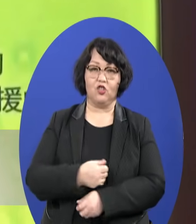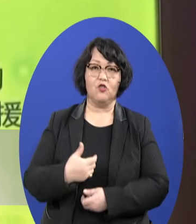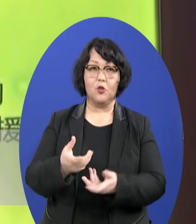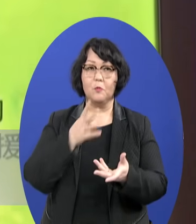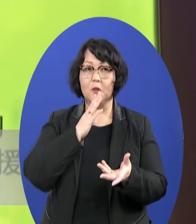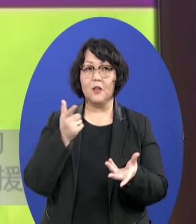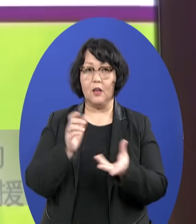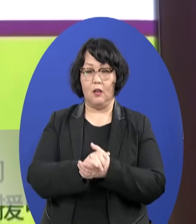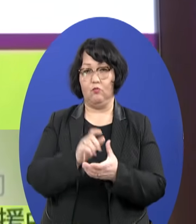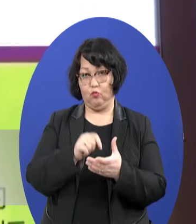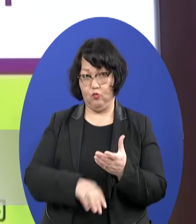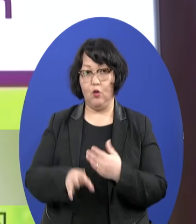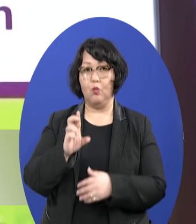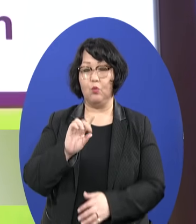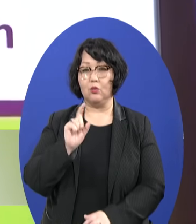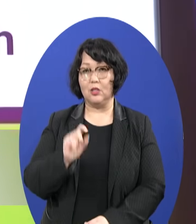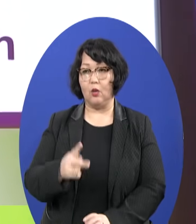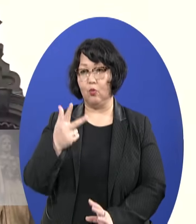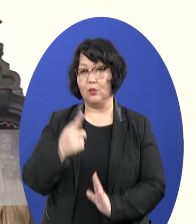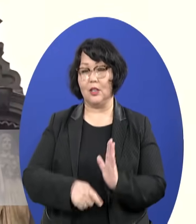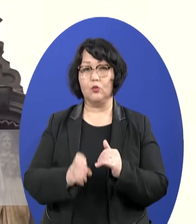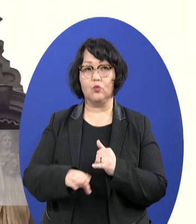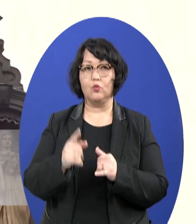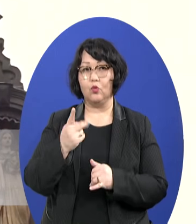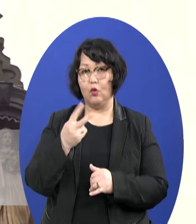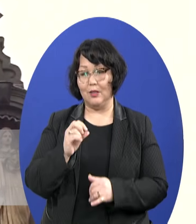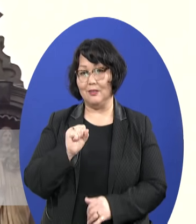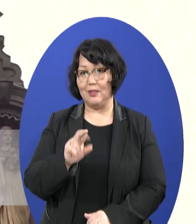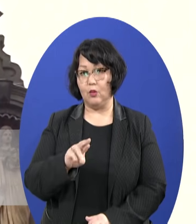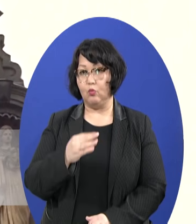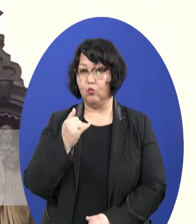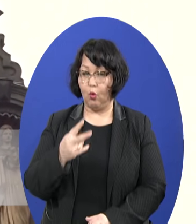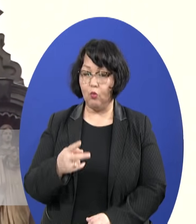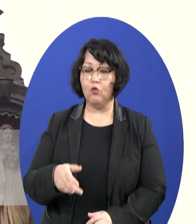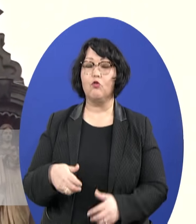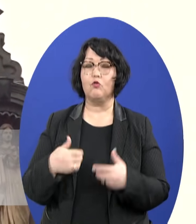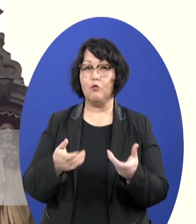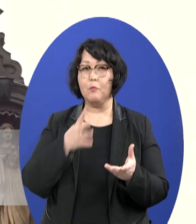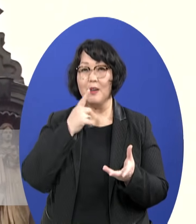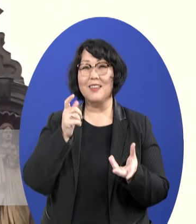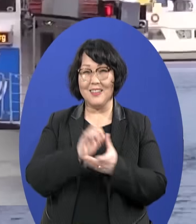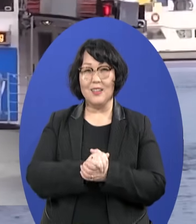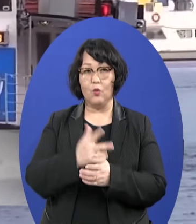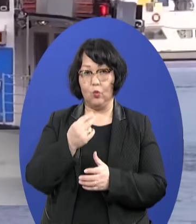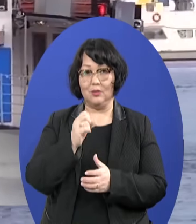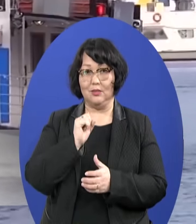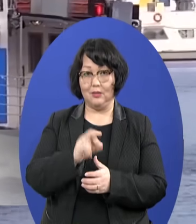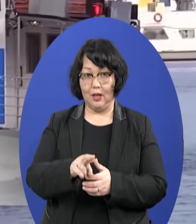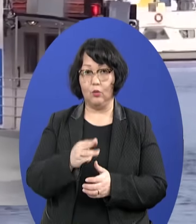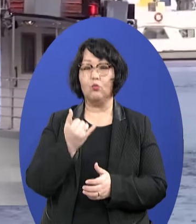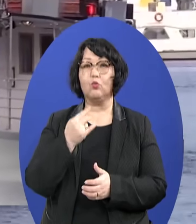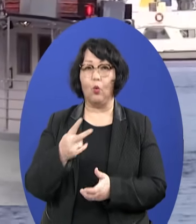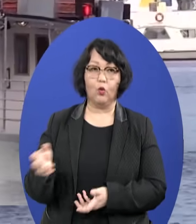мэдэгдэж байгаа юм. Харин Брюссел 3 сарын сүүлчээр 120 сая тун нийлүүлэхээр гэрээ хийсэн байсан ч 30 сая тун л нийлүүлсэн